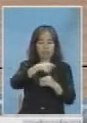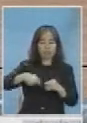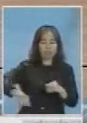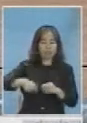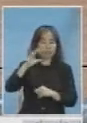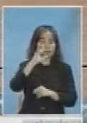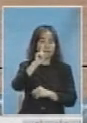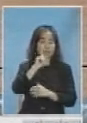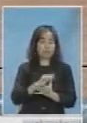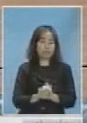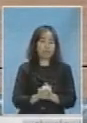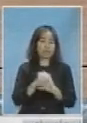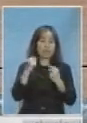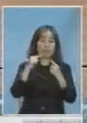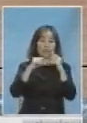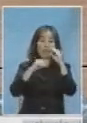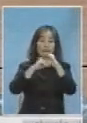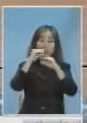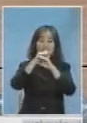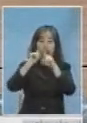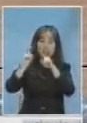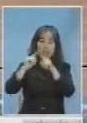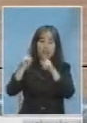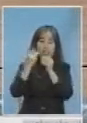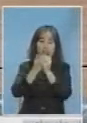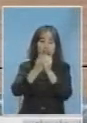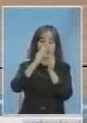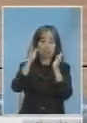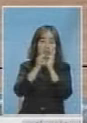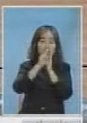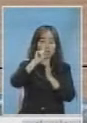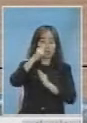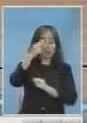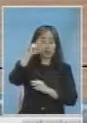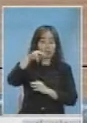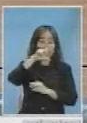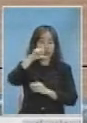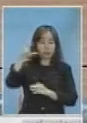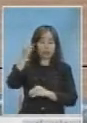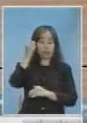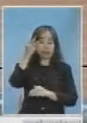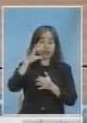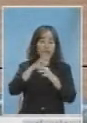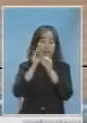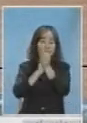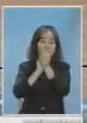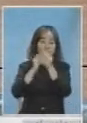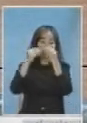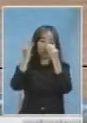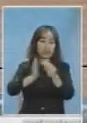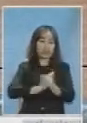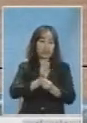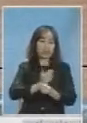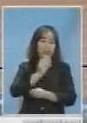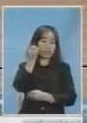แผนงานที่หรือโครงการที่ทำไว้ใน 12,000 กว่าล้านนั้นส่วนใหญ่ก็เป็นเรื่องของการเทิดทูนและเชิดชูพระเกียรติ